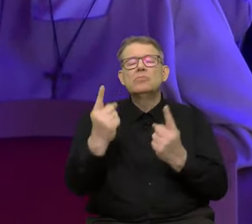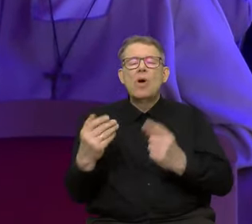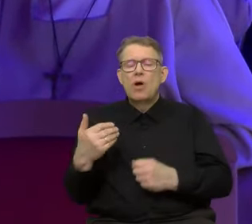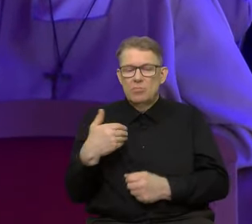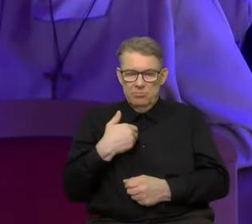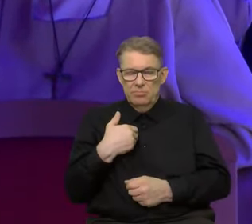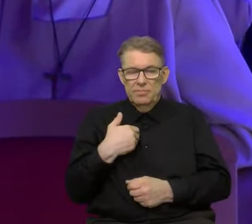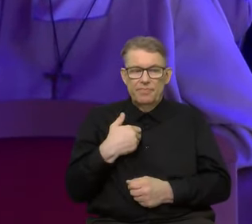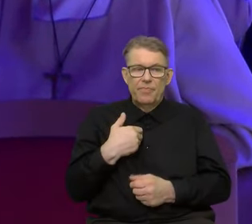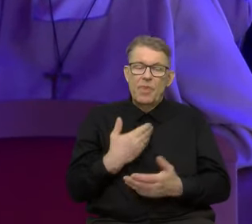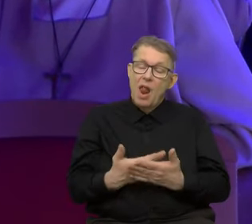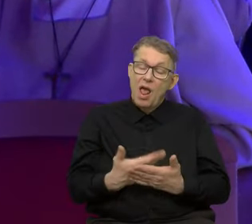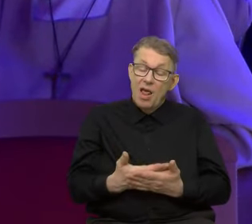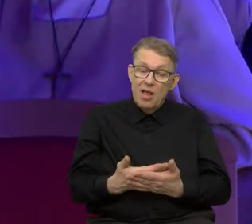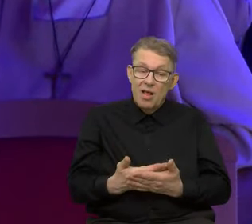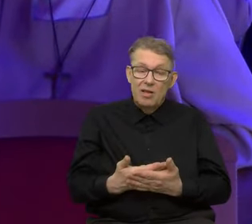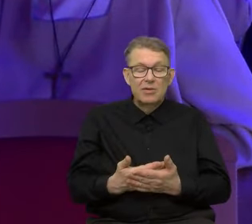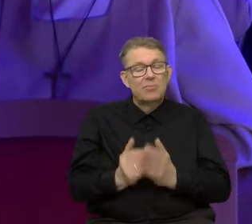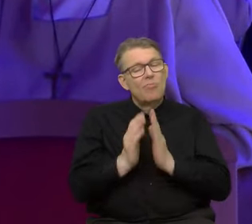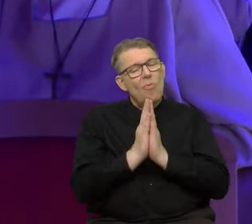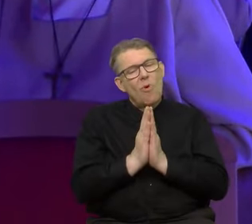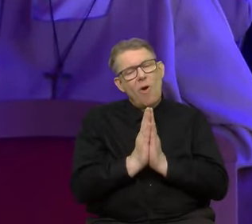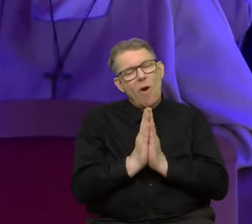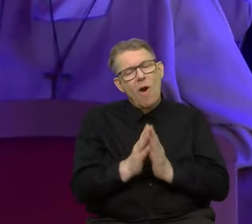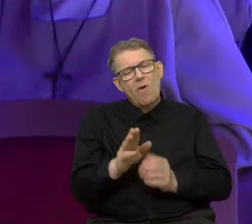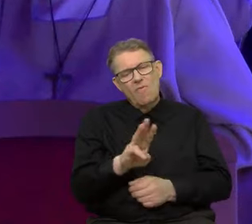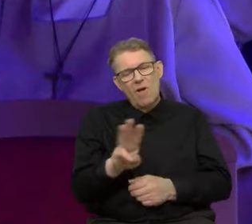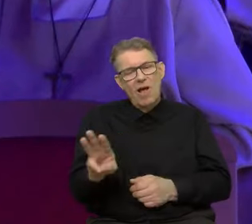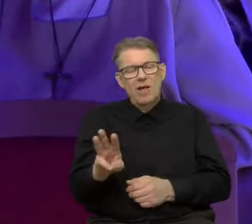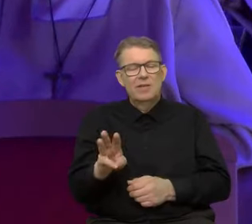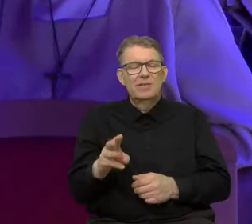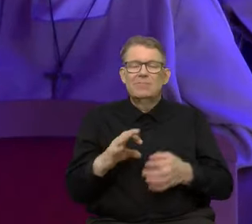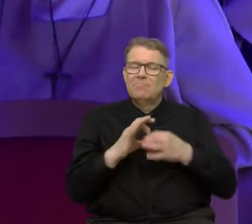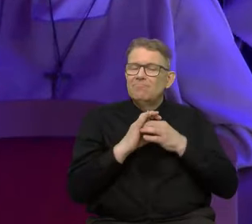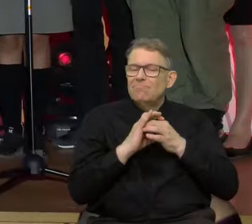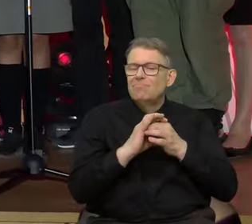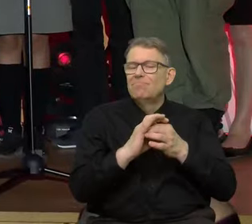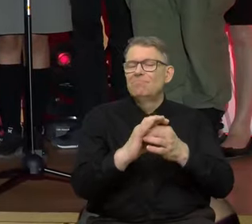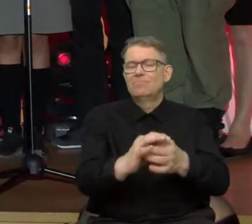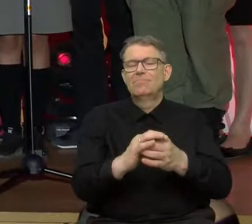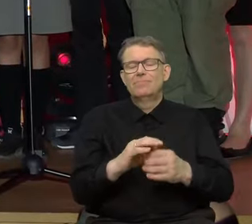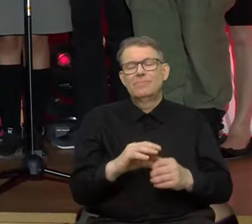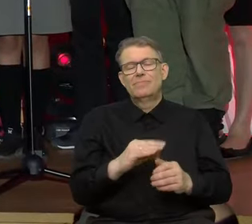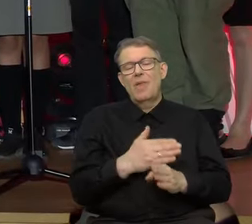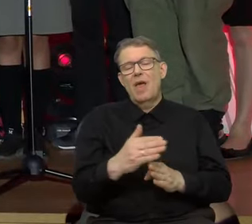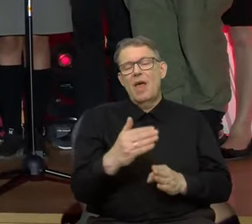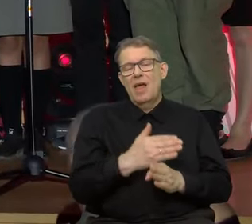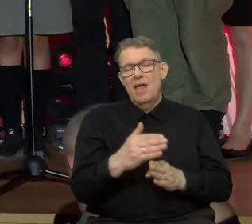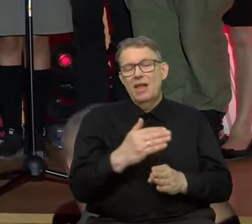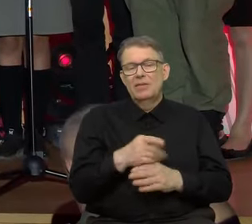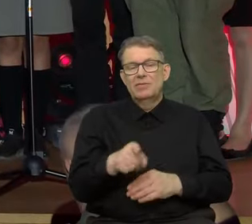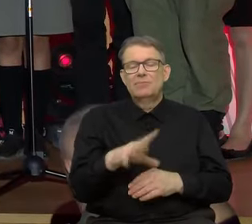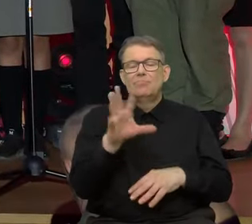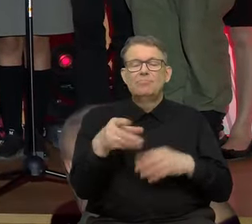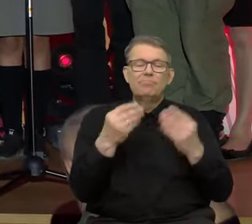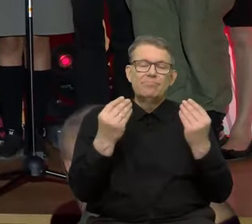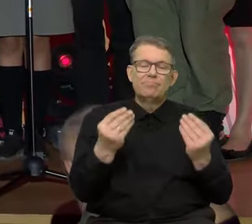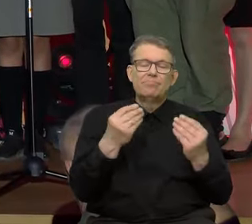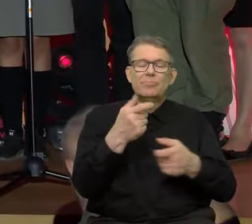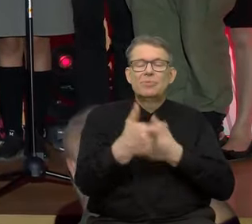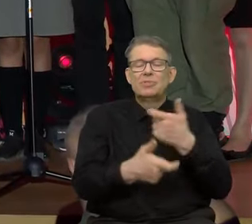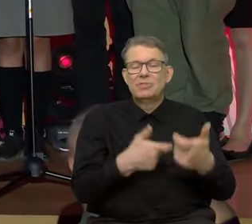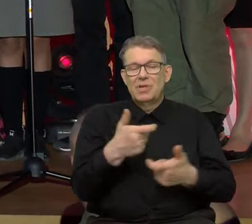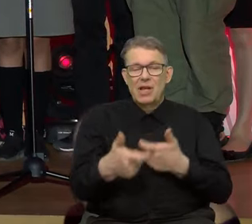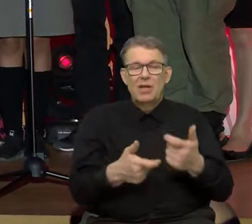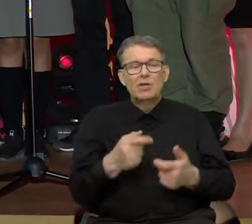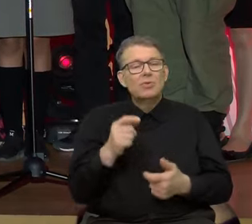Dlatego też proszę was, kontynuujcie to piękne dzieło wsłuchiwania się w